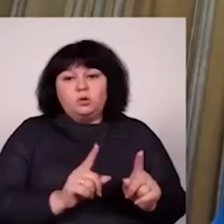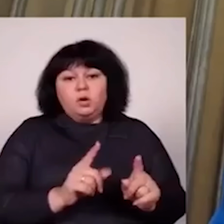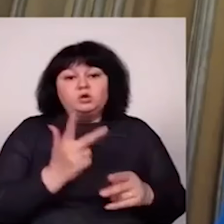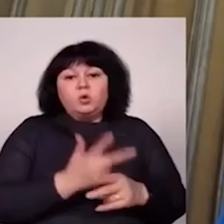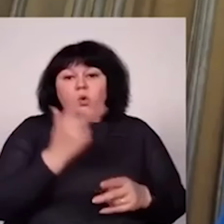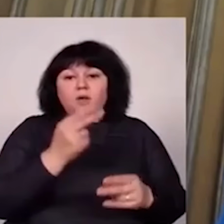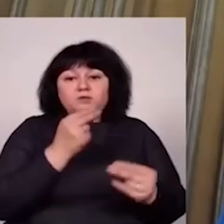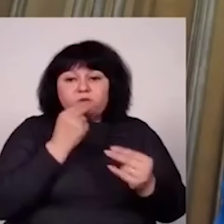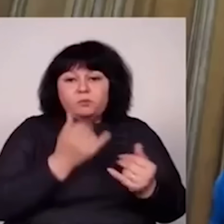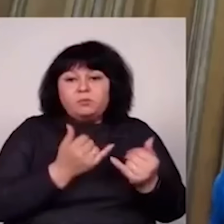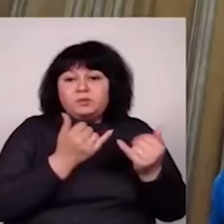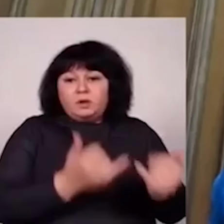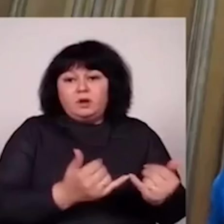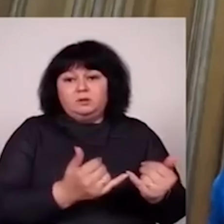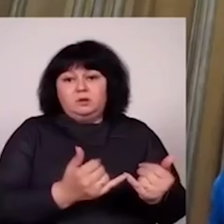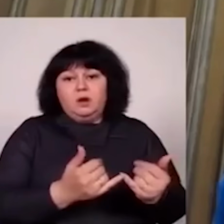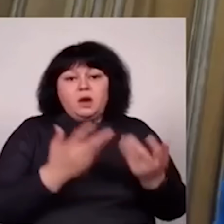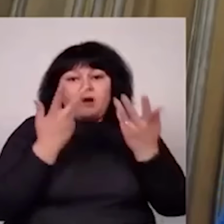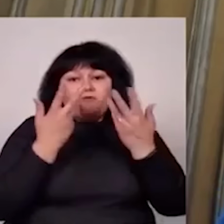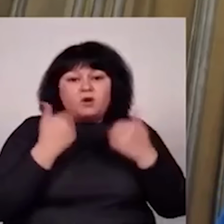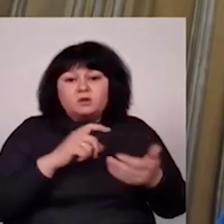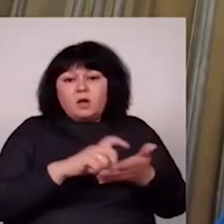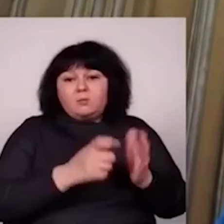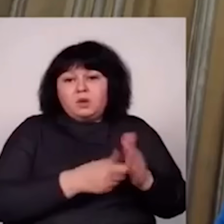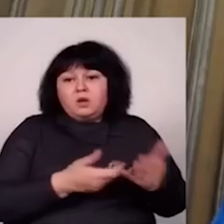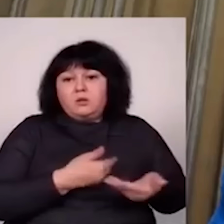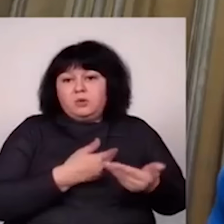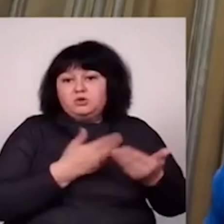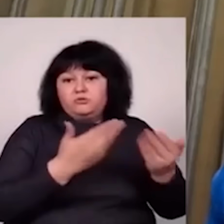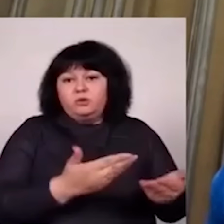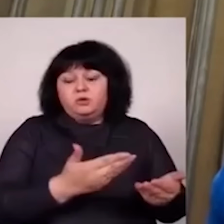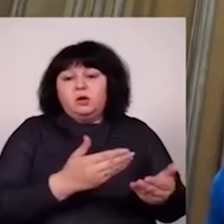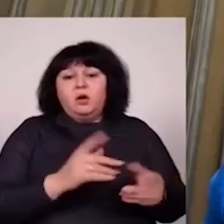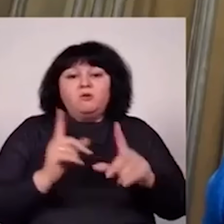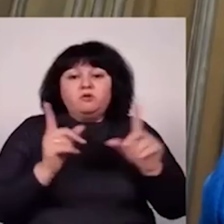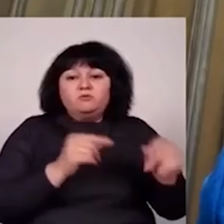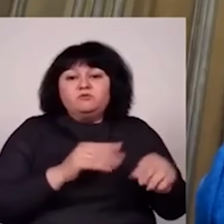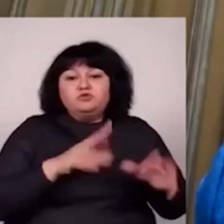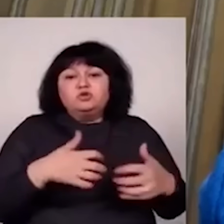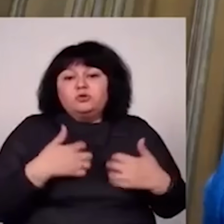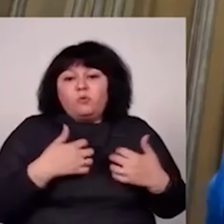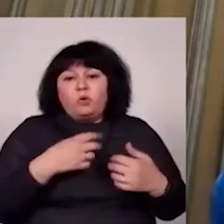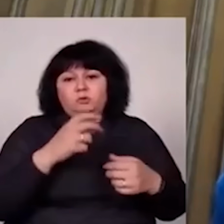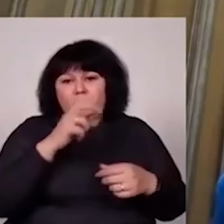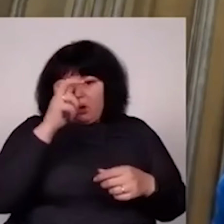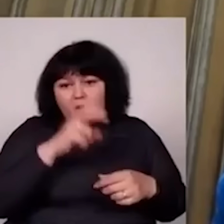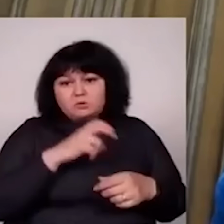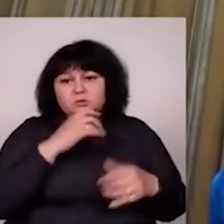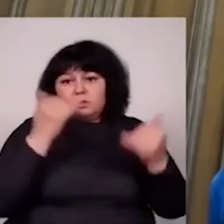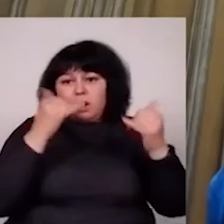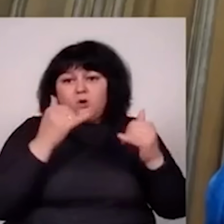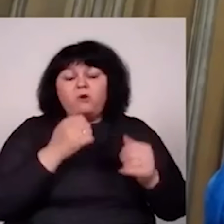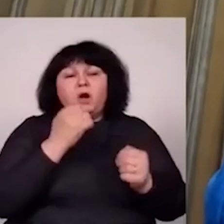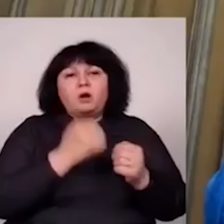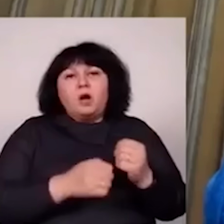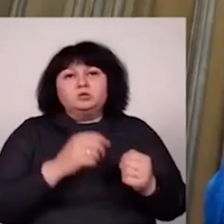трехразовое питание, комфортабельные номера, решаем, вывезли всех коз, вывезли всех коров, вывезли каждую